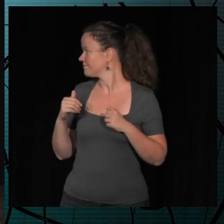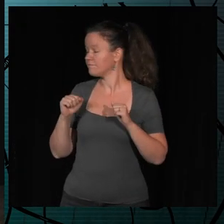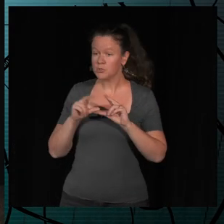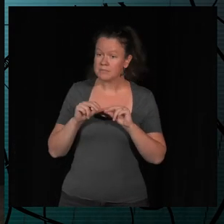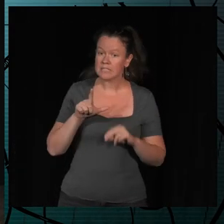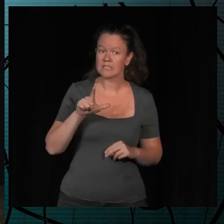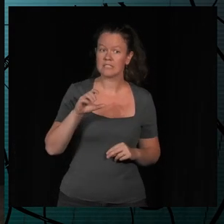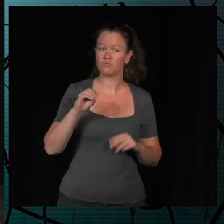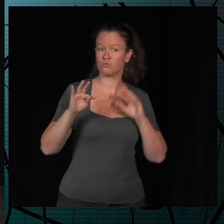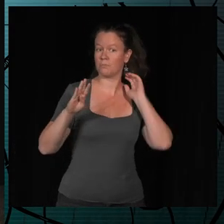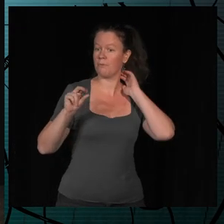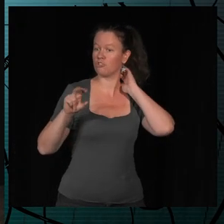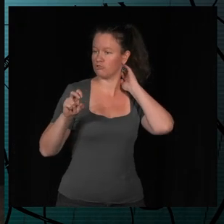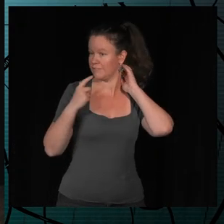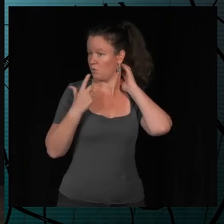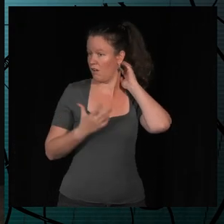c'est